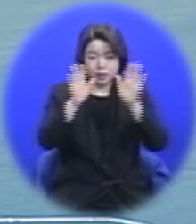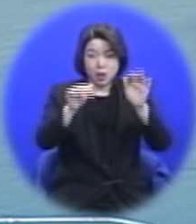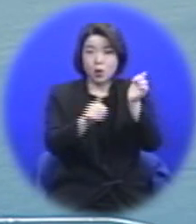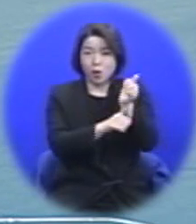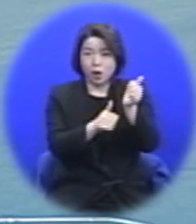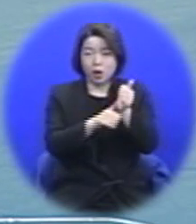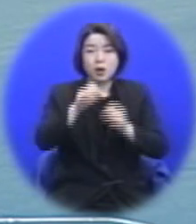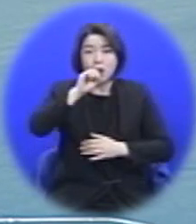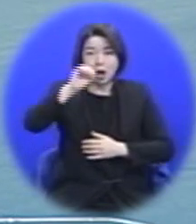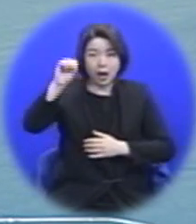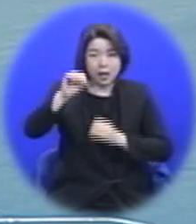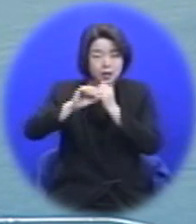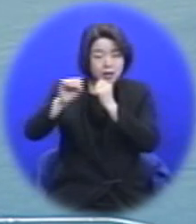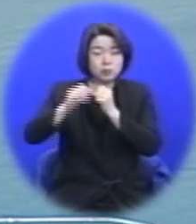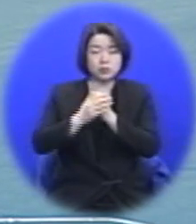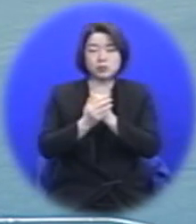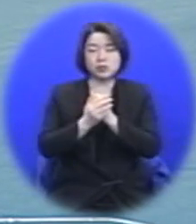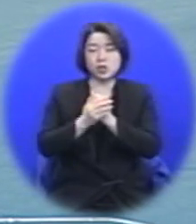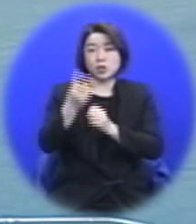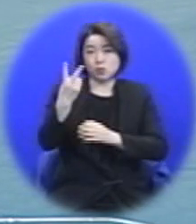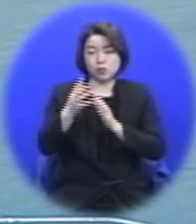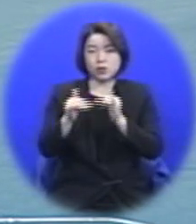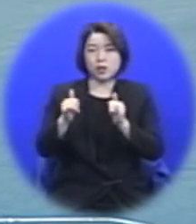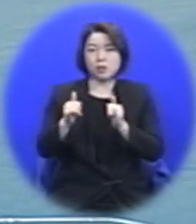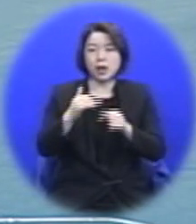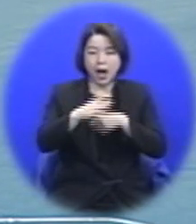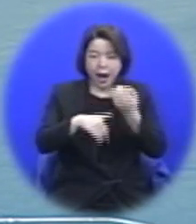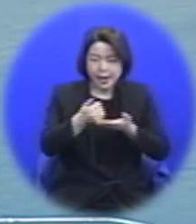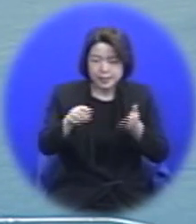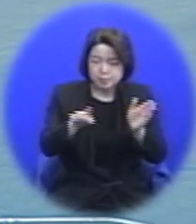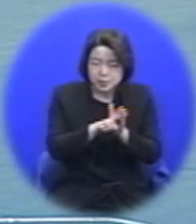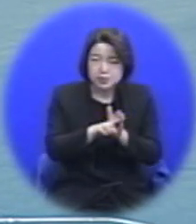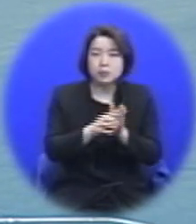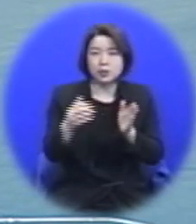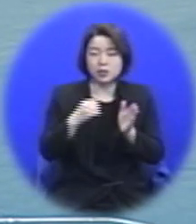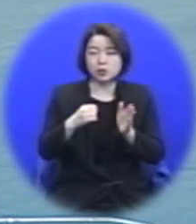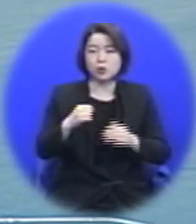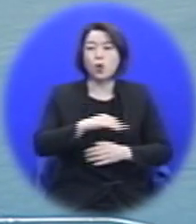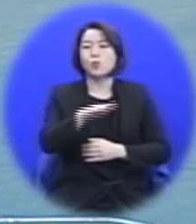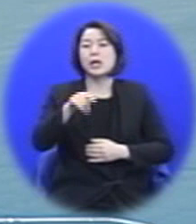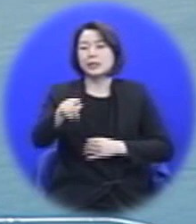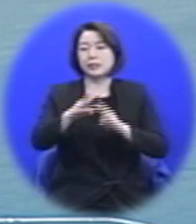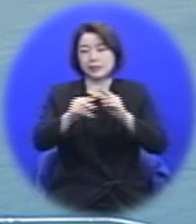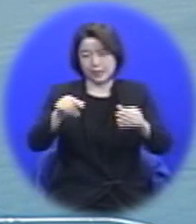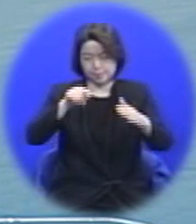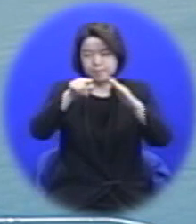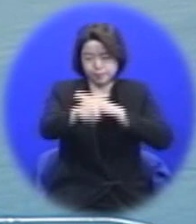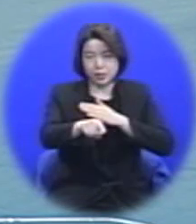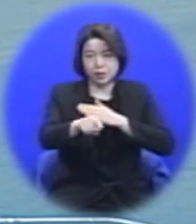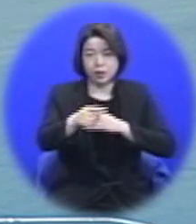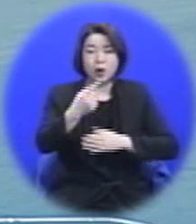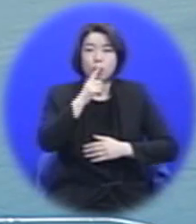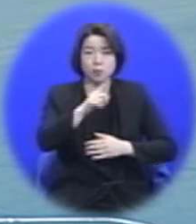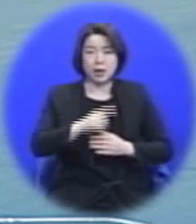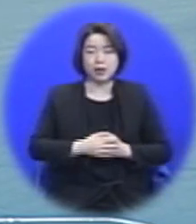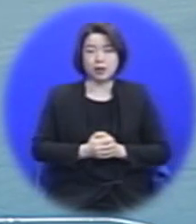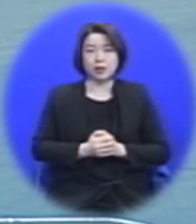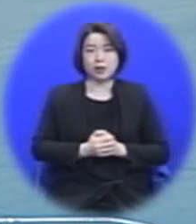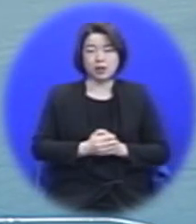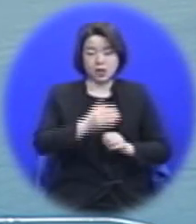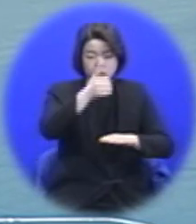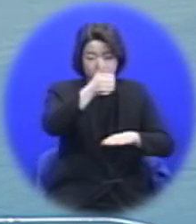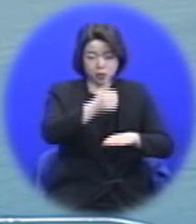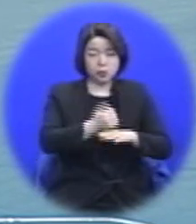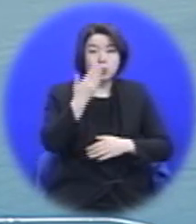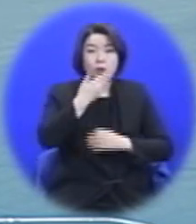믿음으로 우리가 믿음으로 그 땅에 들어가자고 외쳤습니다. 결국 가나안 땅에 들어간